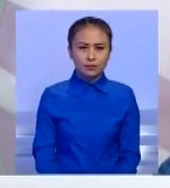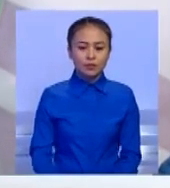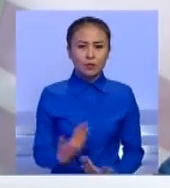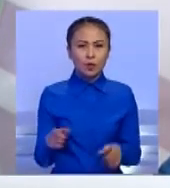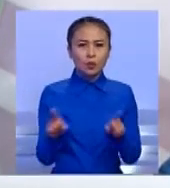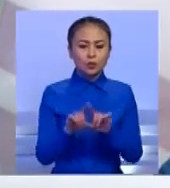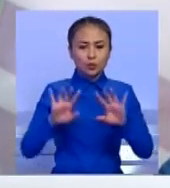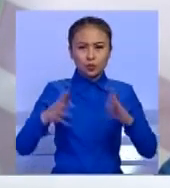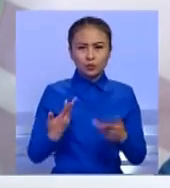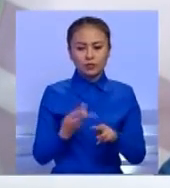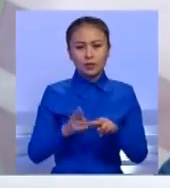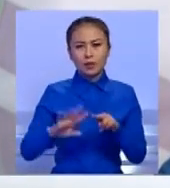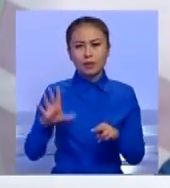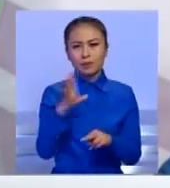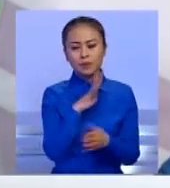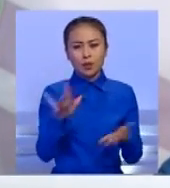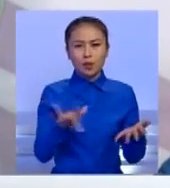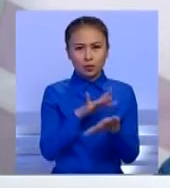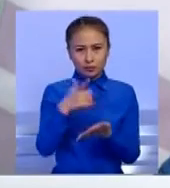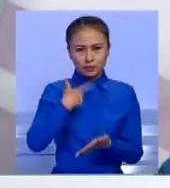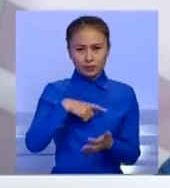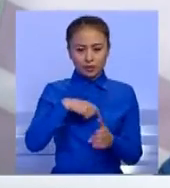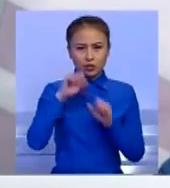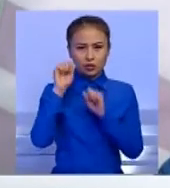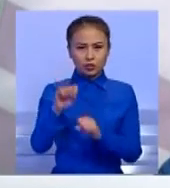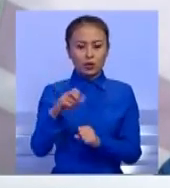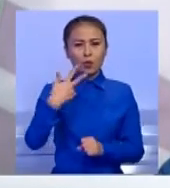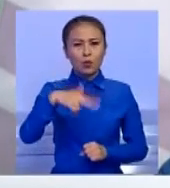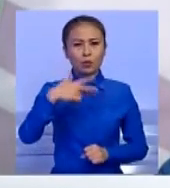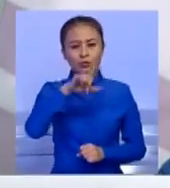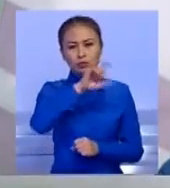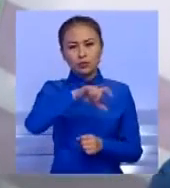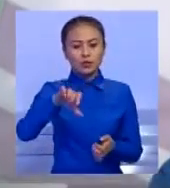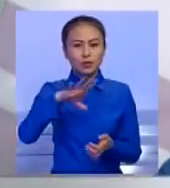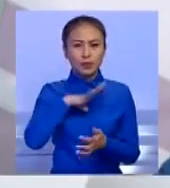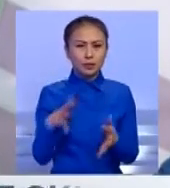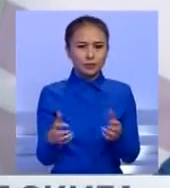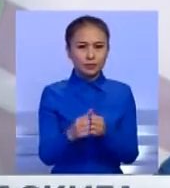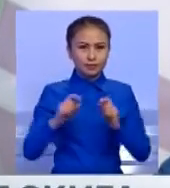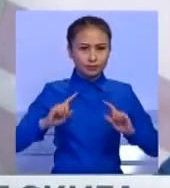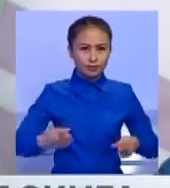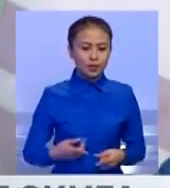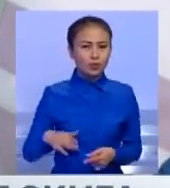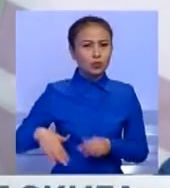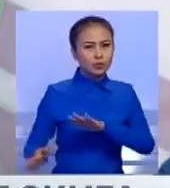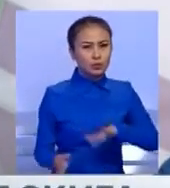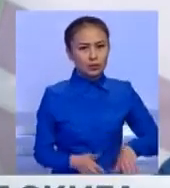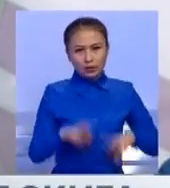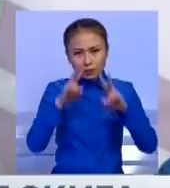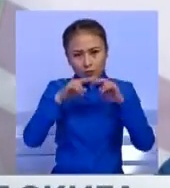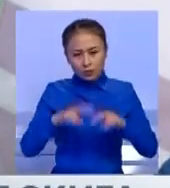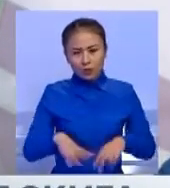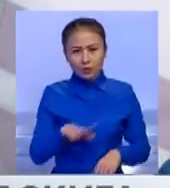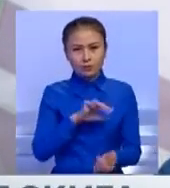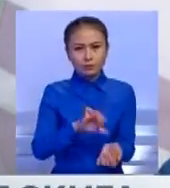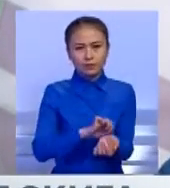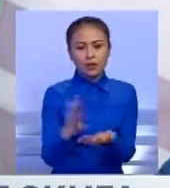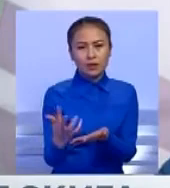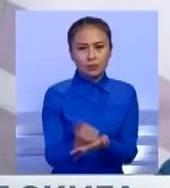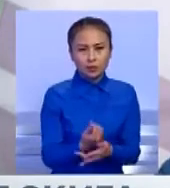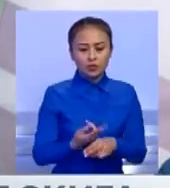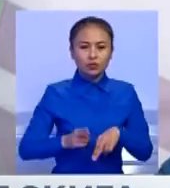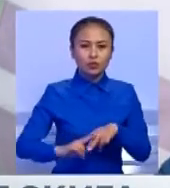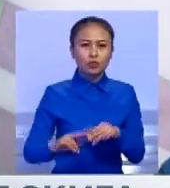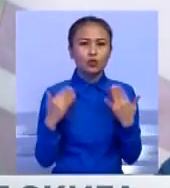Осы жағдайдан кейін қаладағы өзін-өзі қорғау жасағының 30 мүшесі тұтқындалды. Және де тінту барысында есірткі заттар табылды.